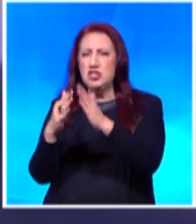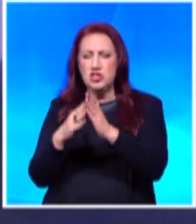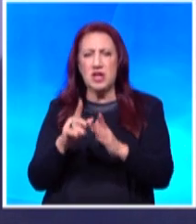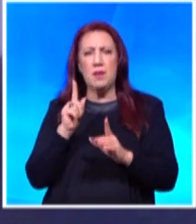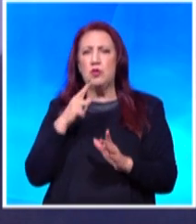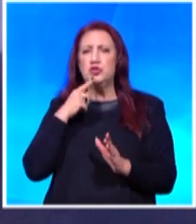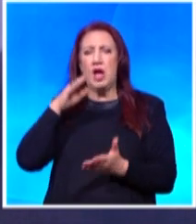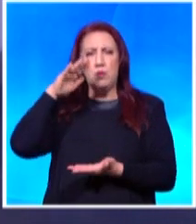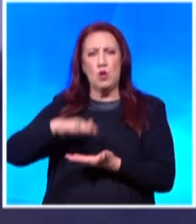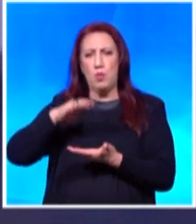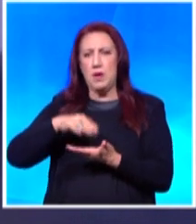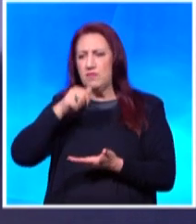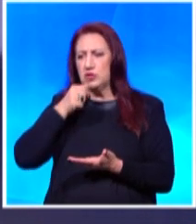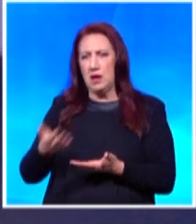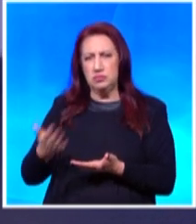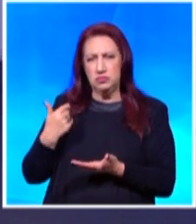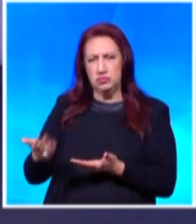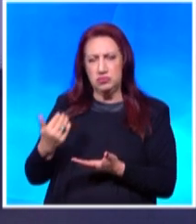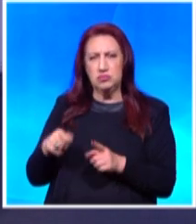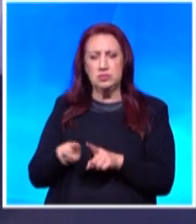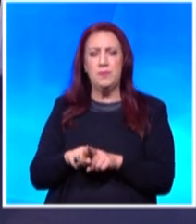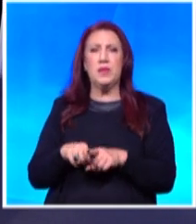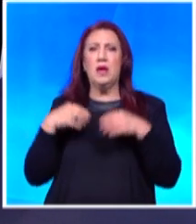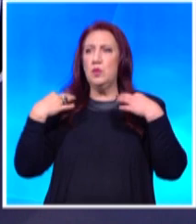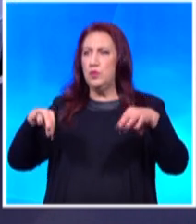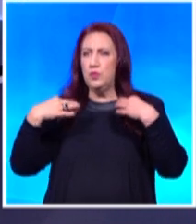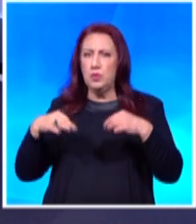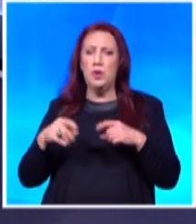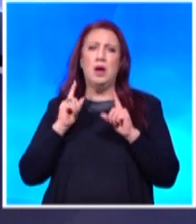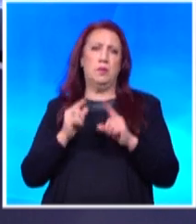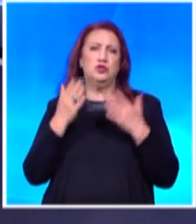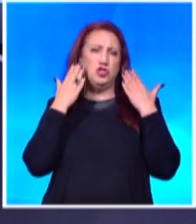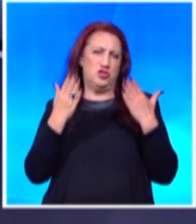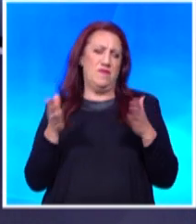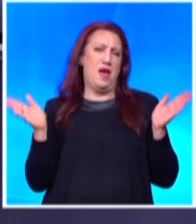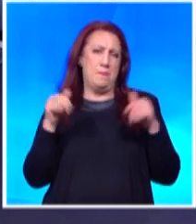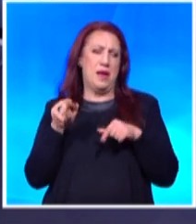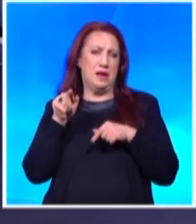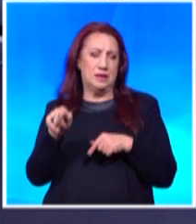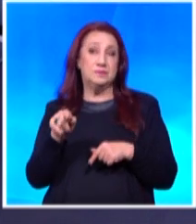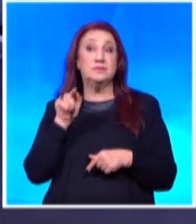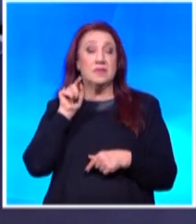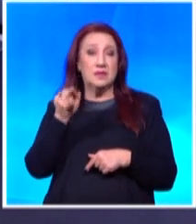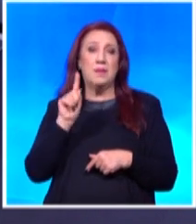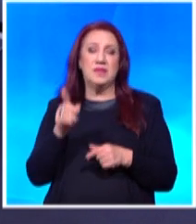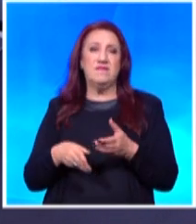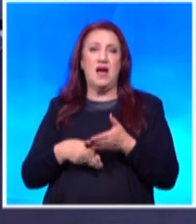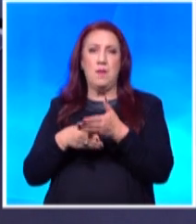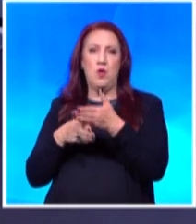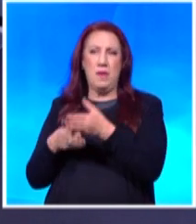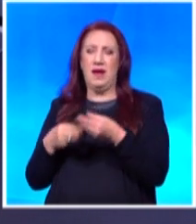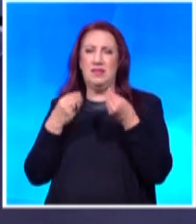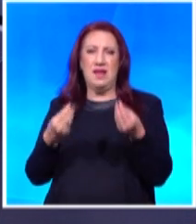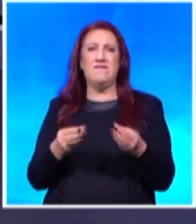отново подготвени за обитаване. Е там трябва да се помогне на тези домакинства с обзавеждането. И може